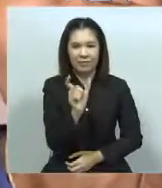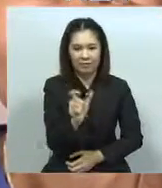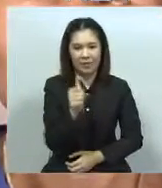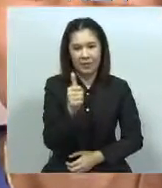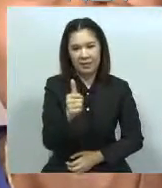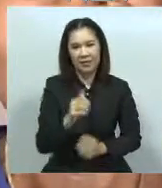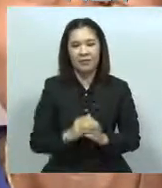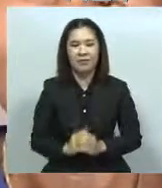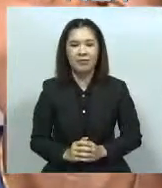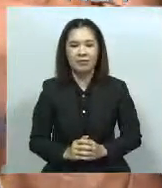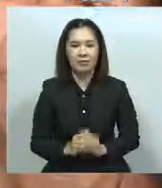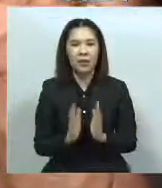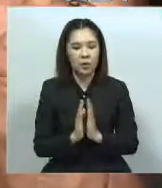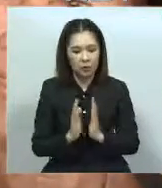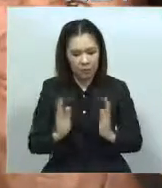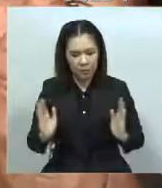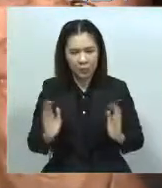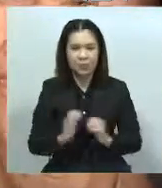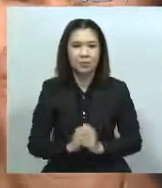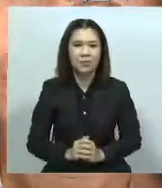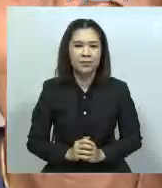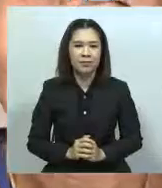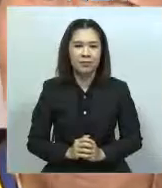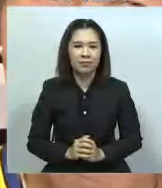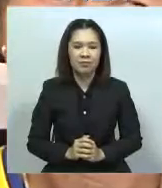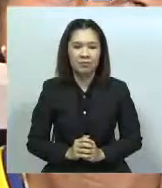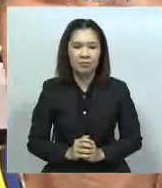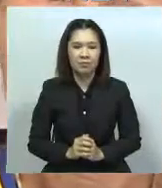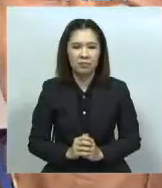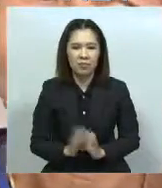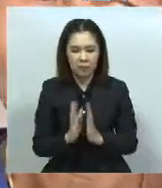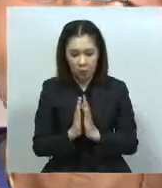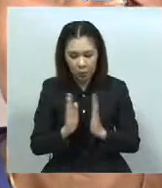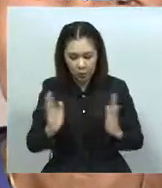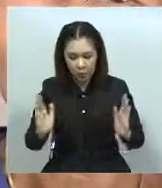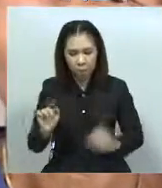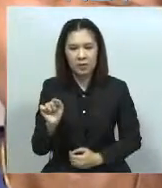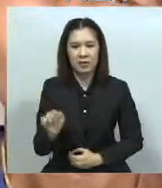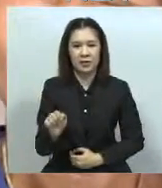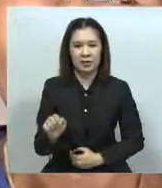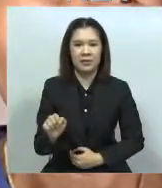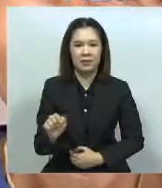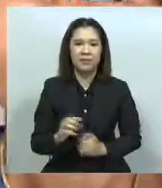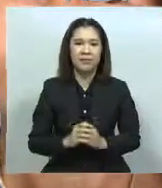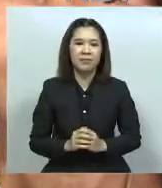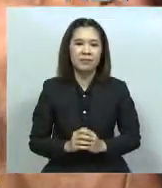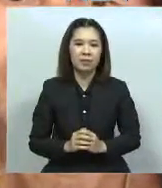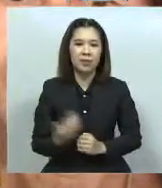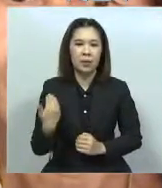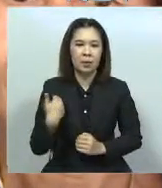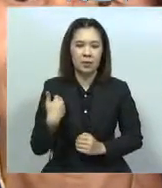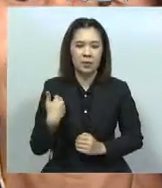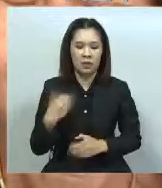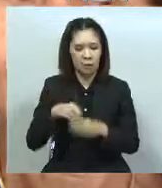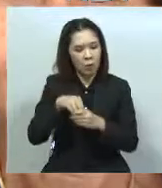ก็ขอบคุณจริงๆก็ขอบคุณพื้นที่นะครับคือพื้นที่ของนิคมสร้างตนเองที่เป็นมีพื้นที่ให้เรา